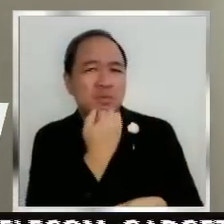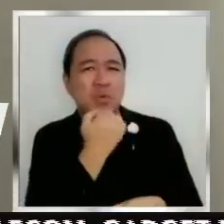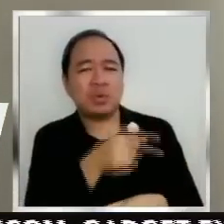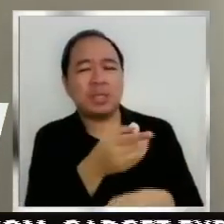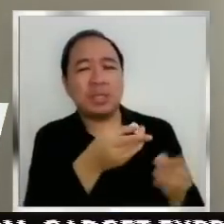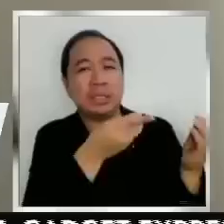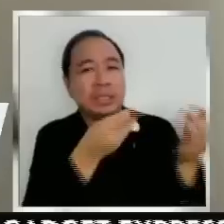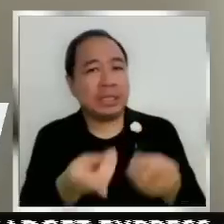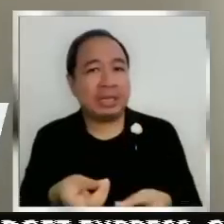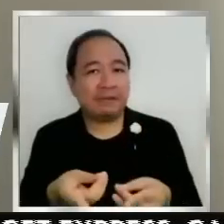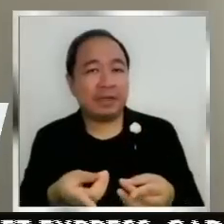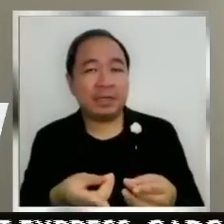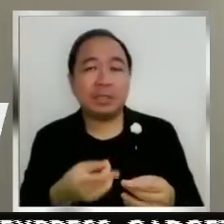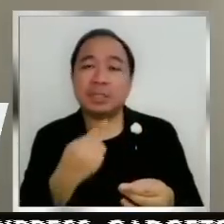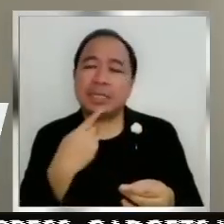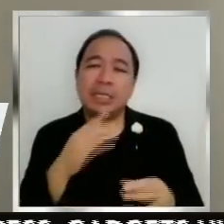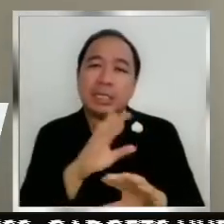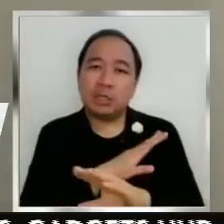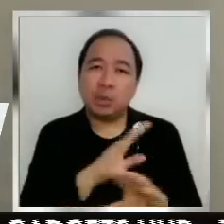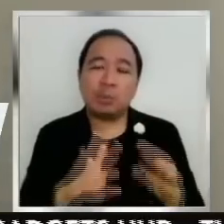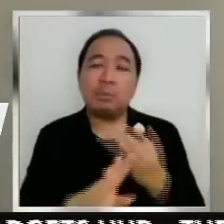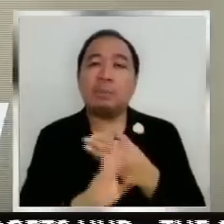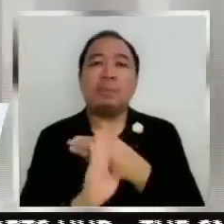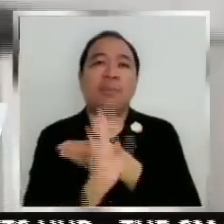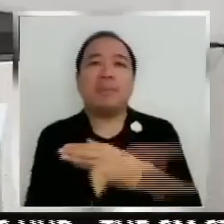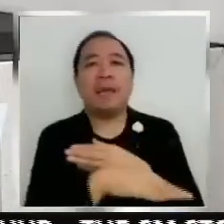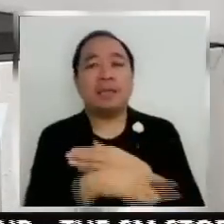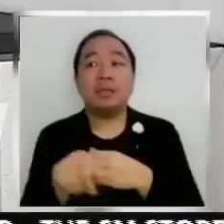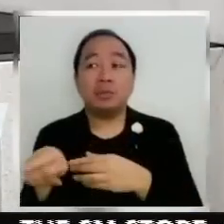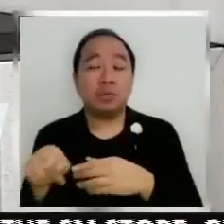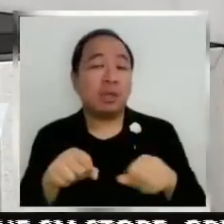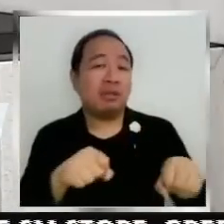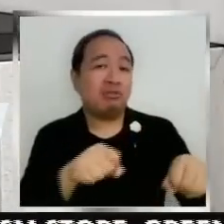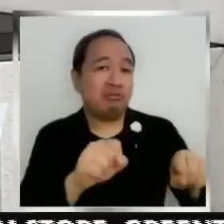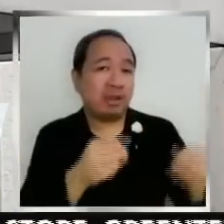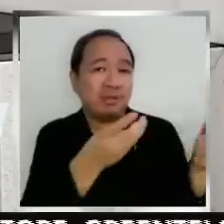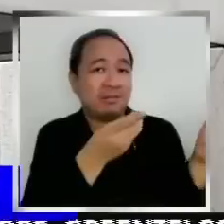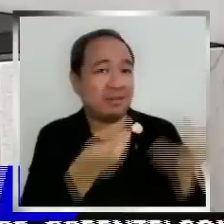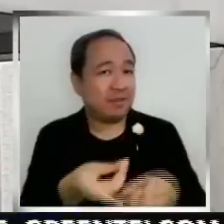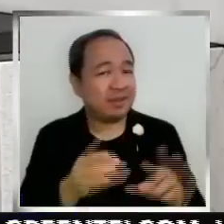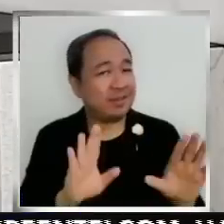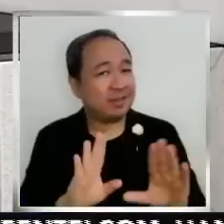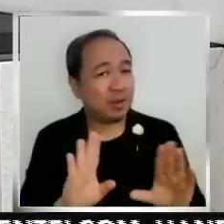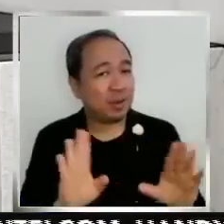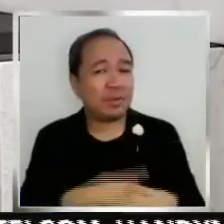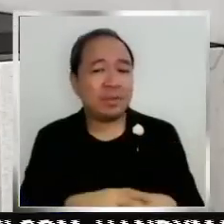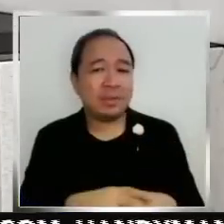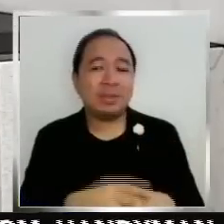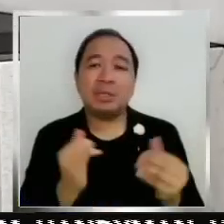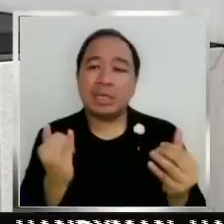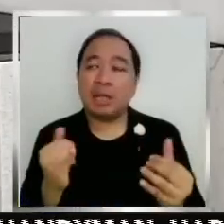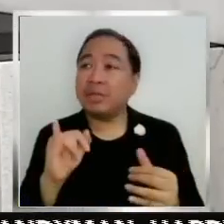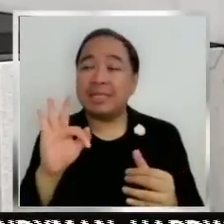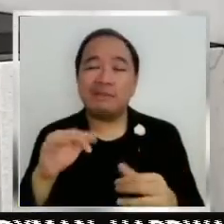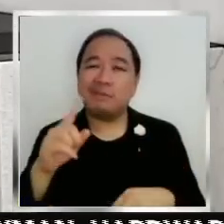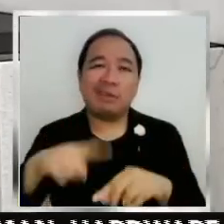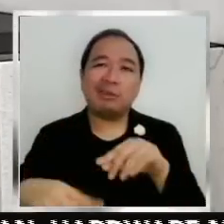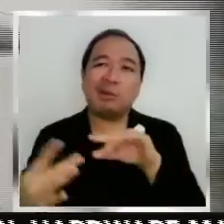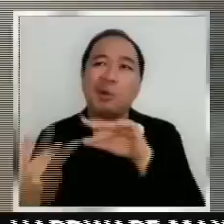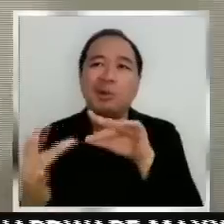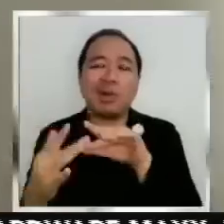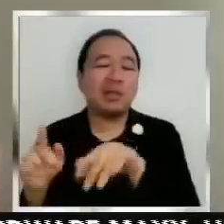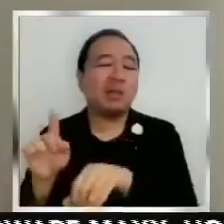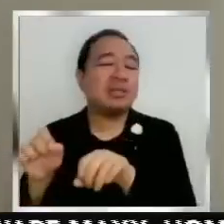sinasabi na huwag nilang ibabalik doon sa rider. Kung di na makontakt ang seller, saka pwede magpatulong sa